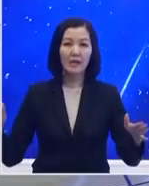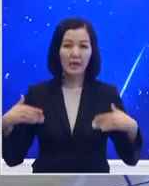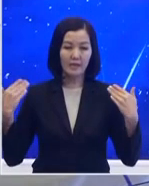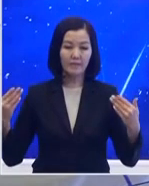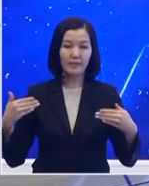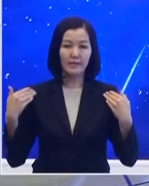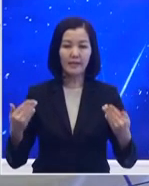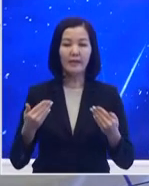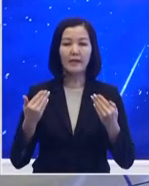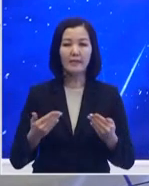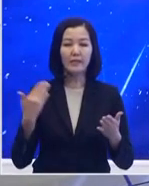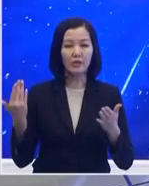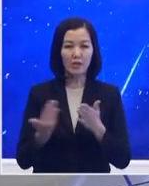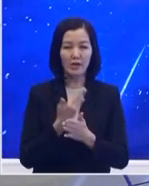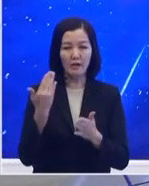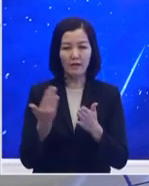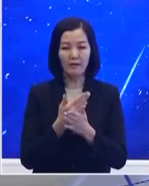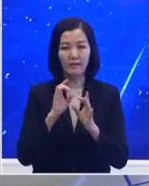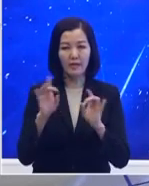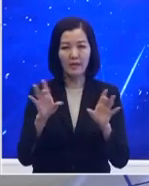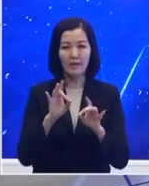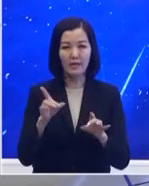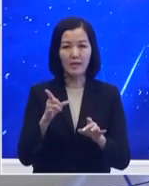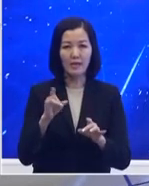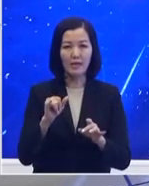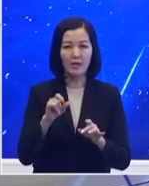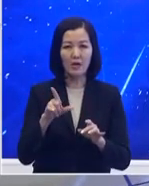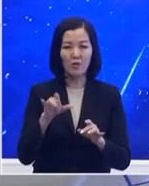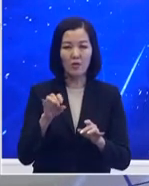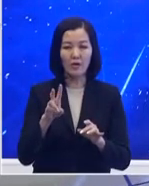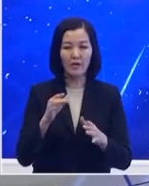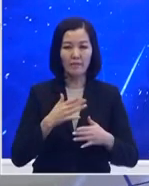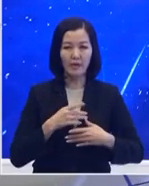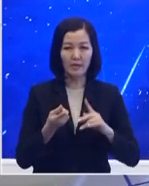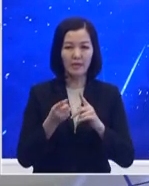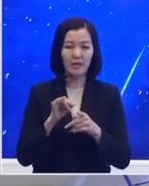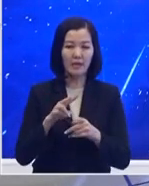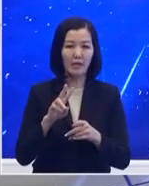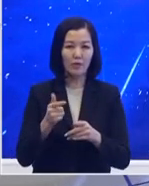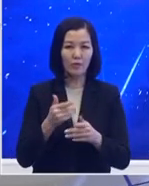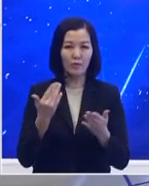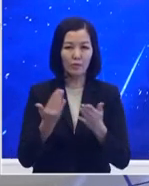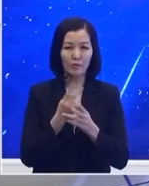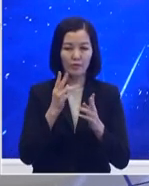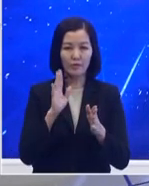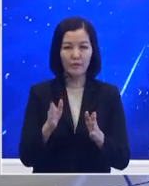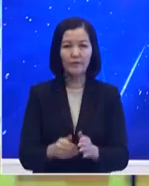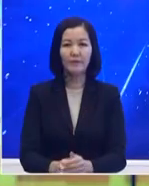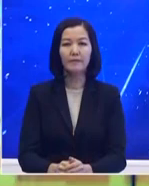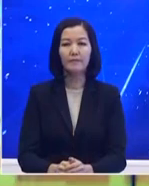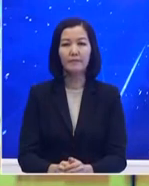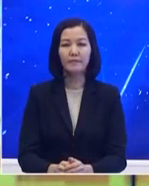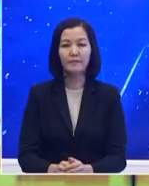Армысыздар, аймақтың бас арнасында қорытынды жаңалықтар, студияда ақпараттар легімен Гауһар Мұса, сурд аудармада Айгүл Жұмашқызы.